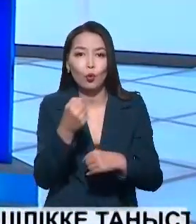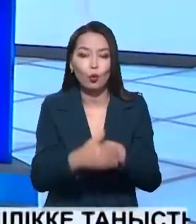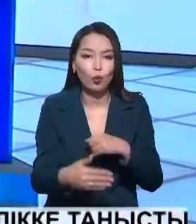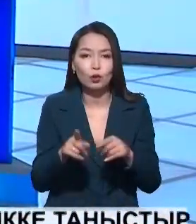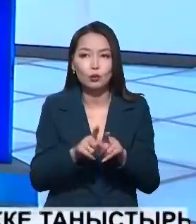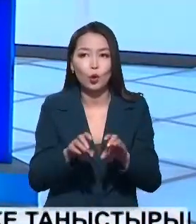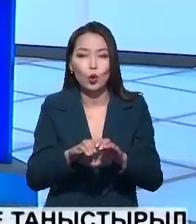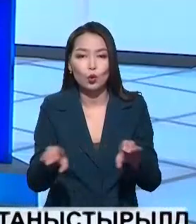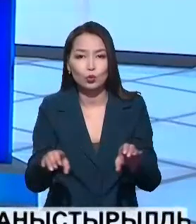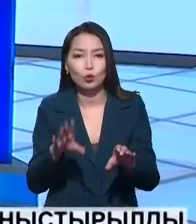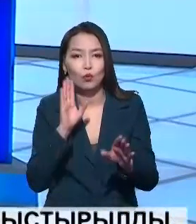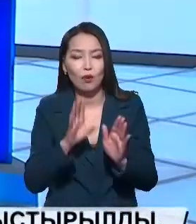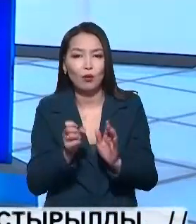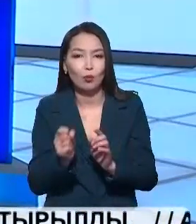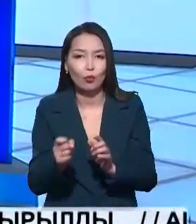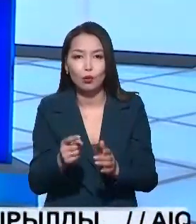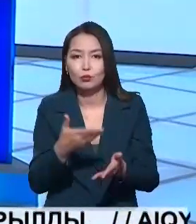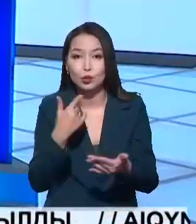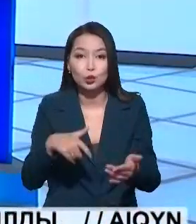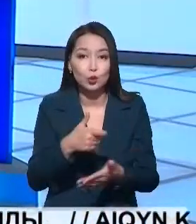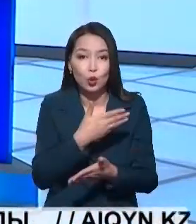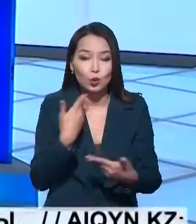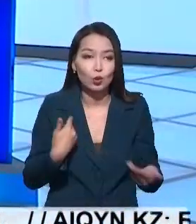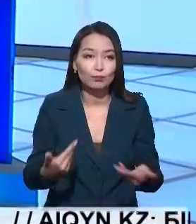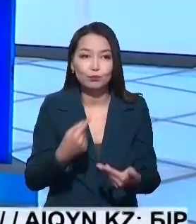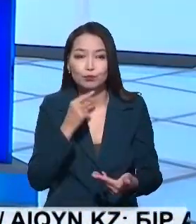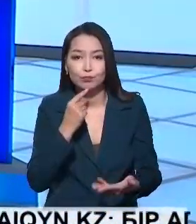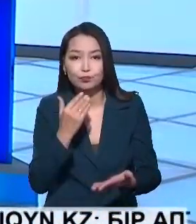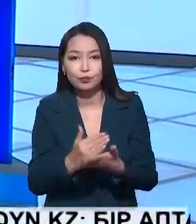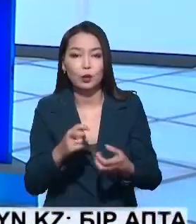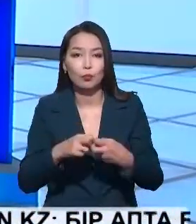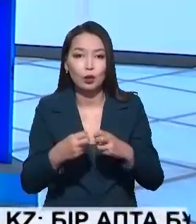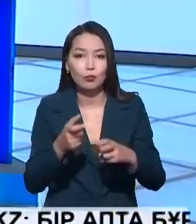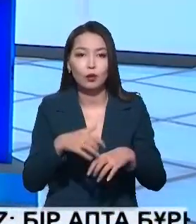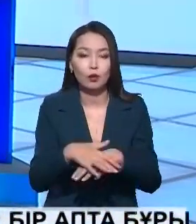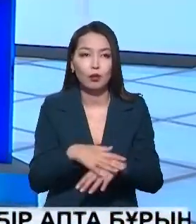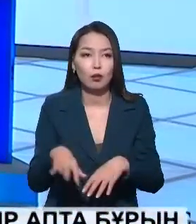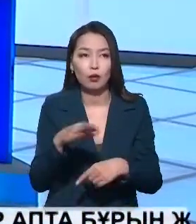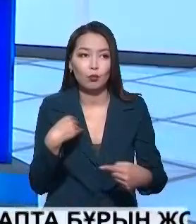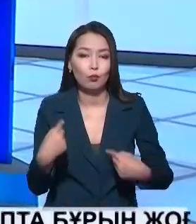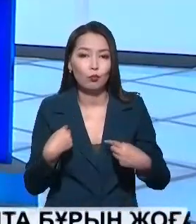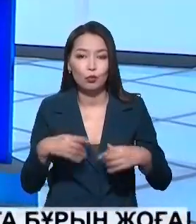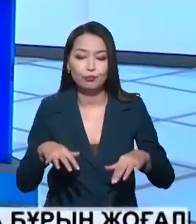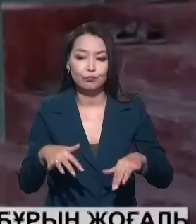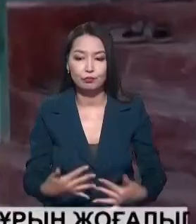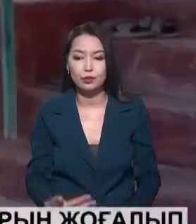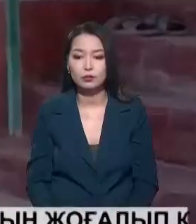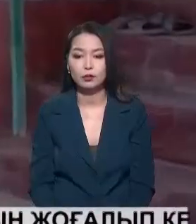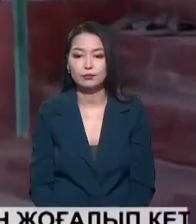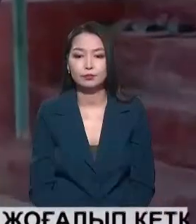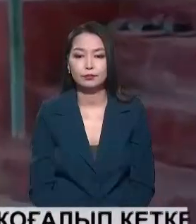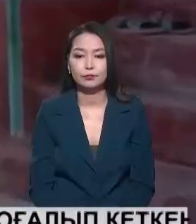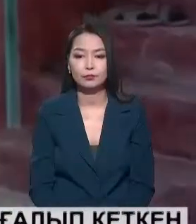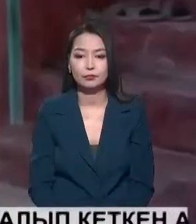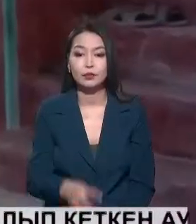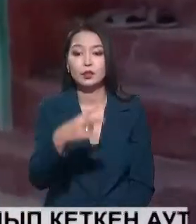жүйесіне қосылмаған. Жолда жоқ, жүріп тұру қиын. Бұл проблемалардан халық әбден мезі болған, әрі қарай тілшіміз айтады.